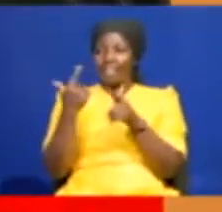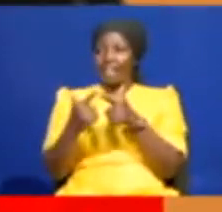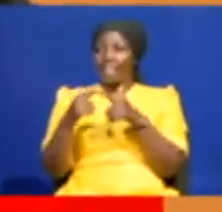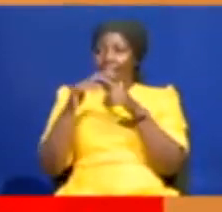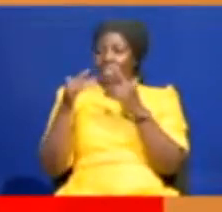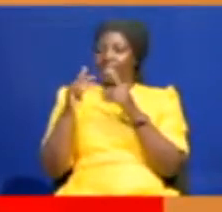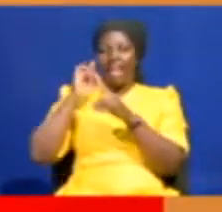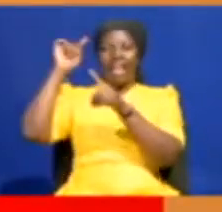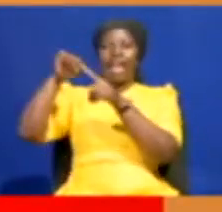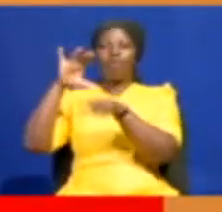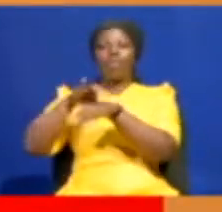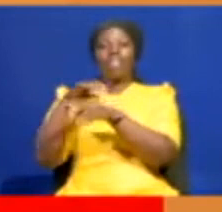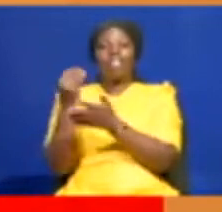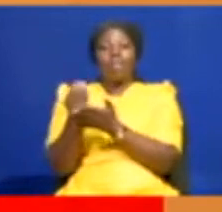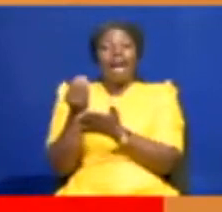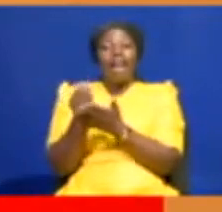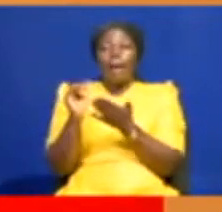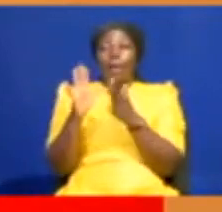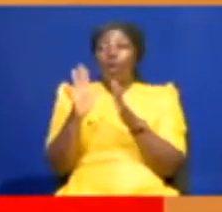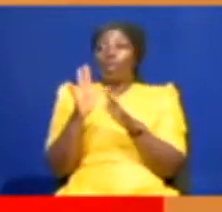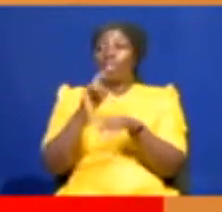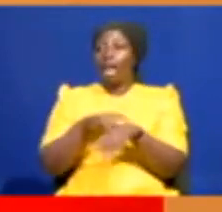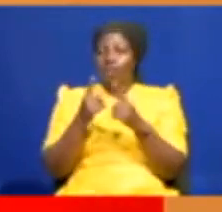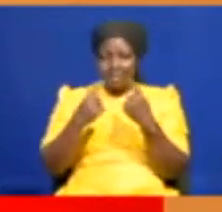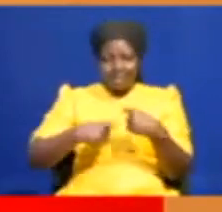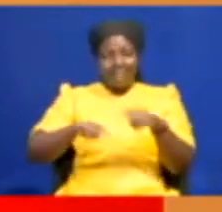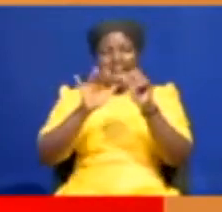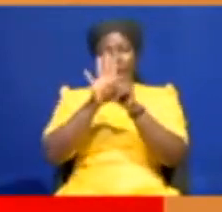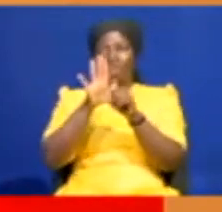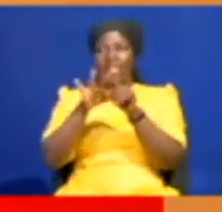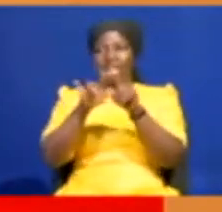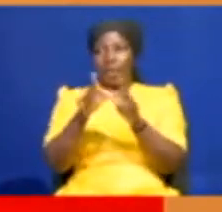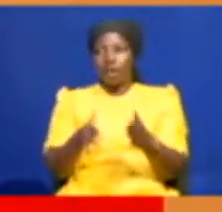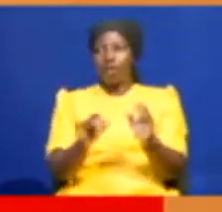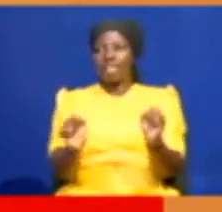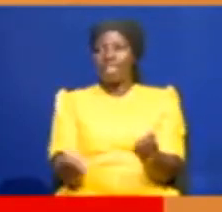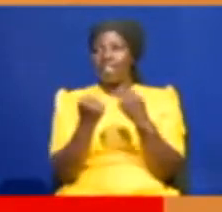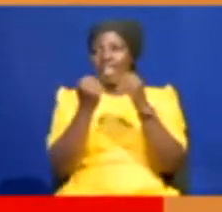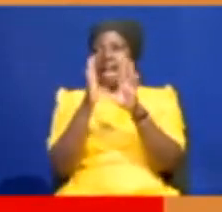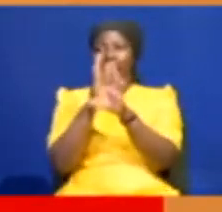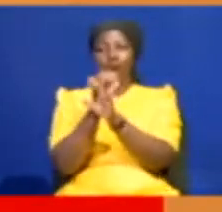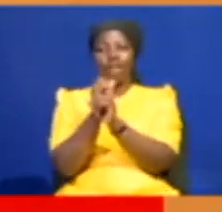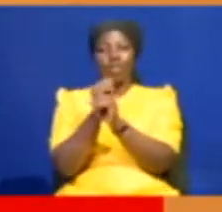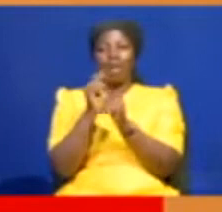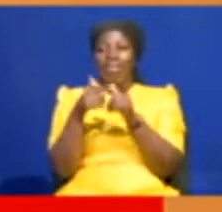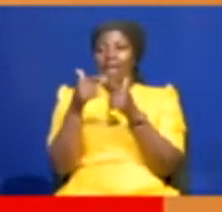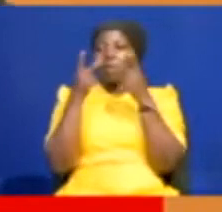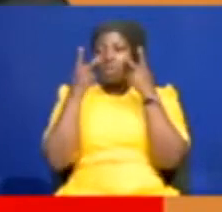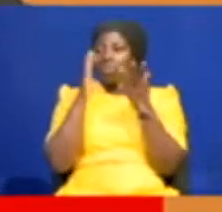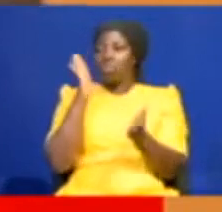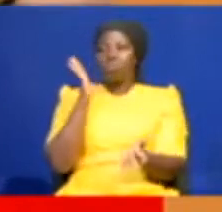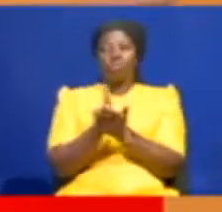wanaangalia pesa sana. Na wakati tulijaribu sana kama Road Safety Association, tuliona kabisa